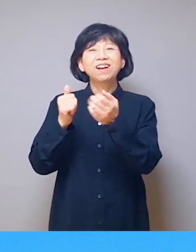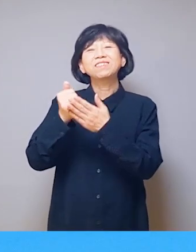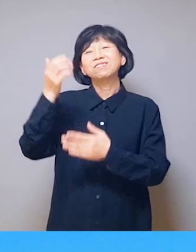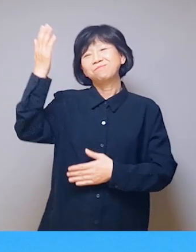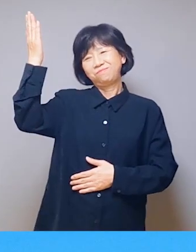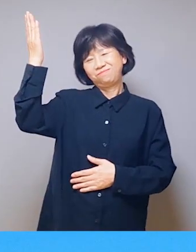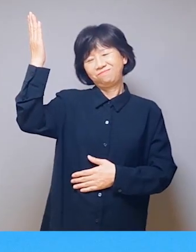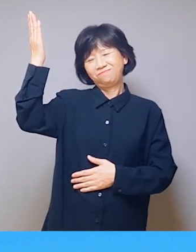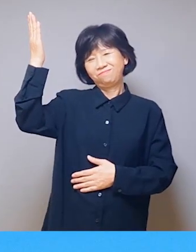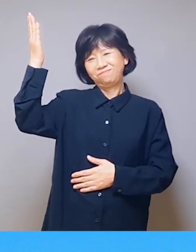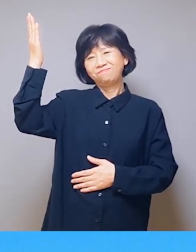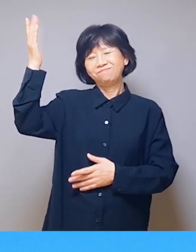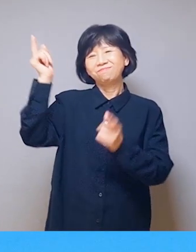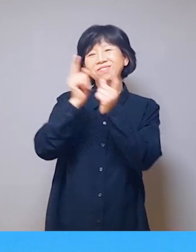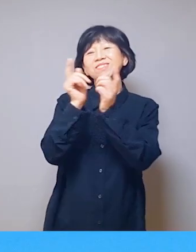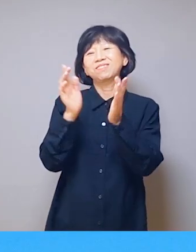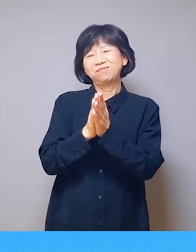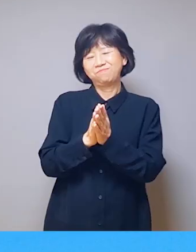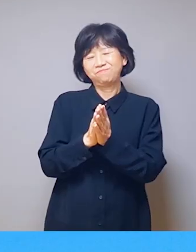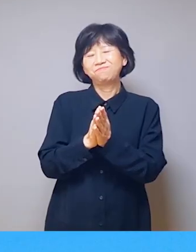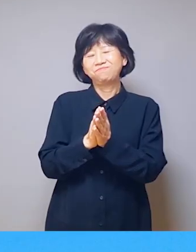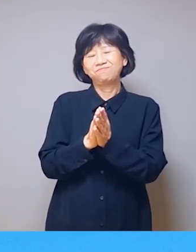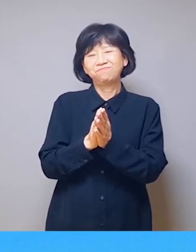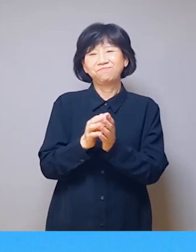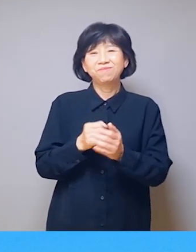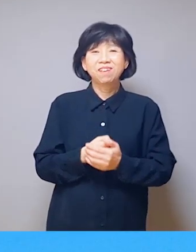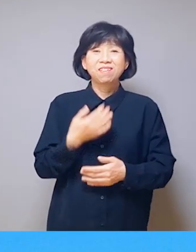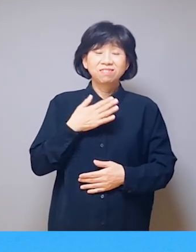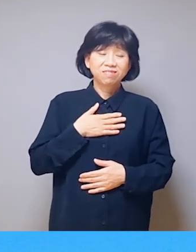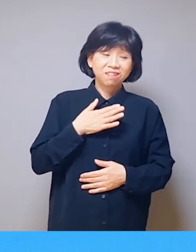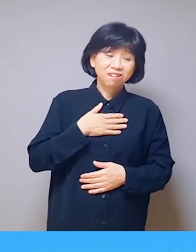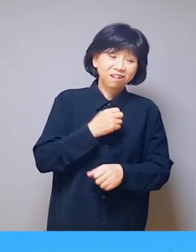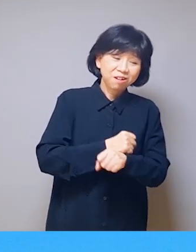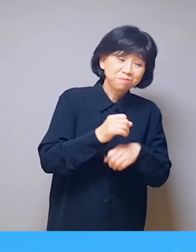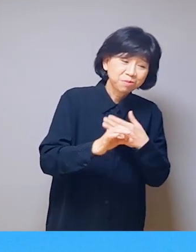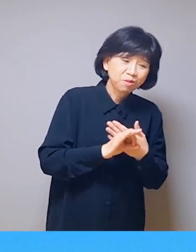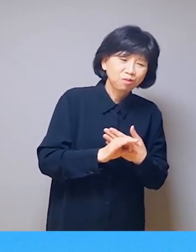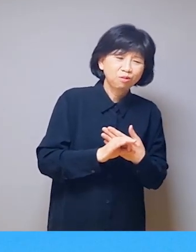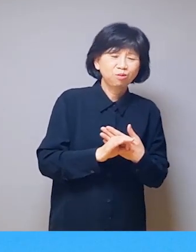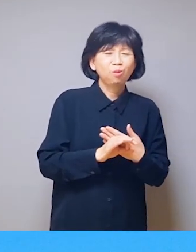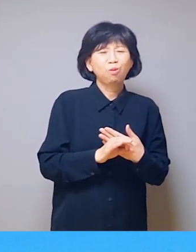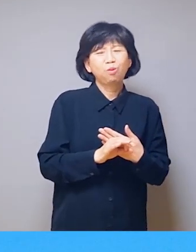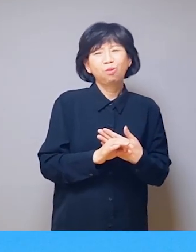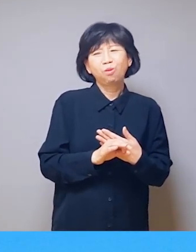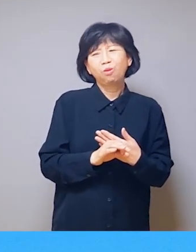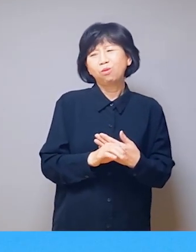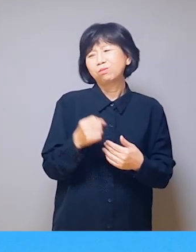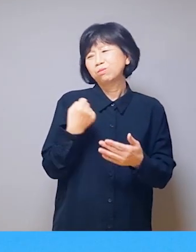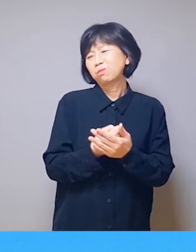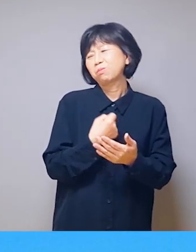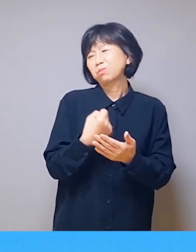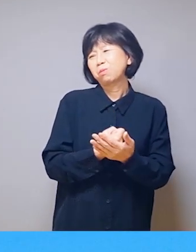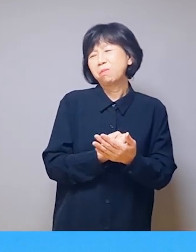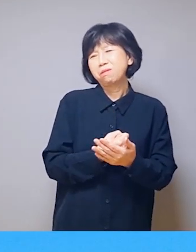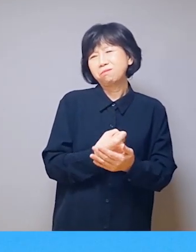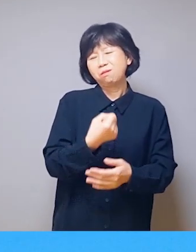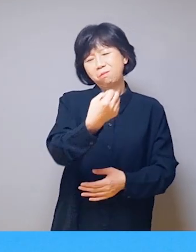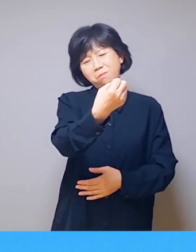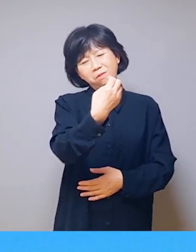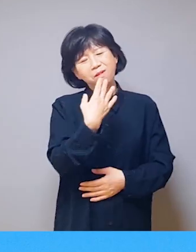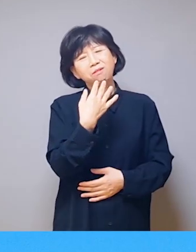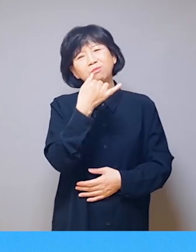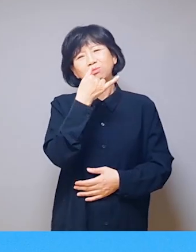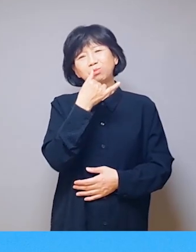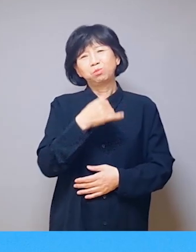거예요. 제가 하려고 하면 상처받는 성도들 계시거든요. 서운한 성도들 계시거든요.